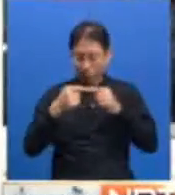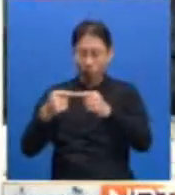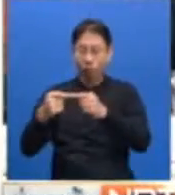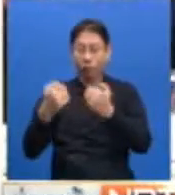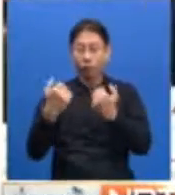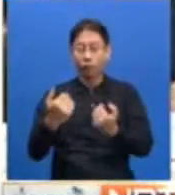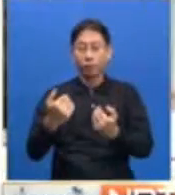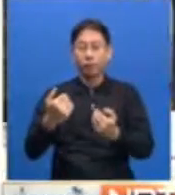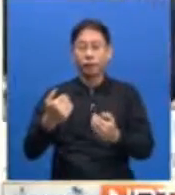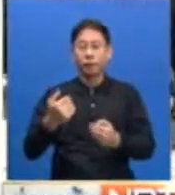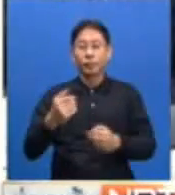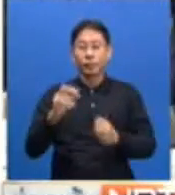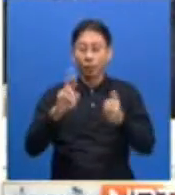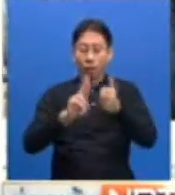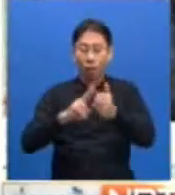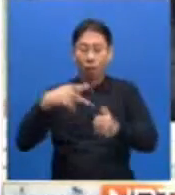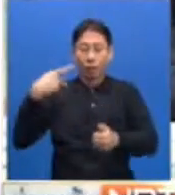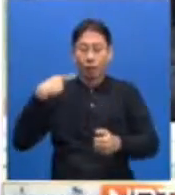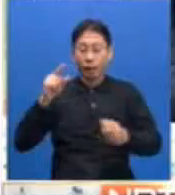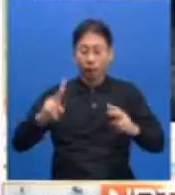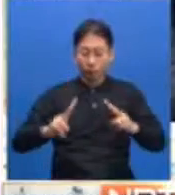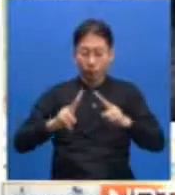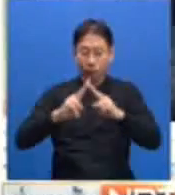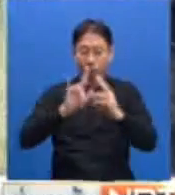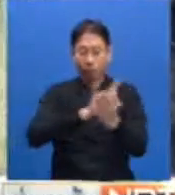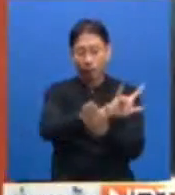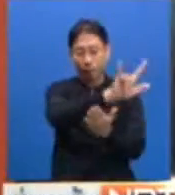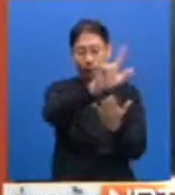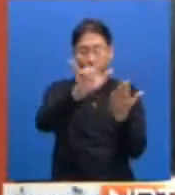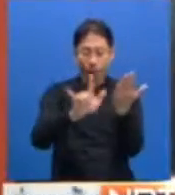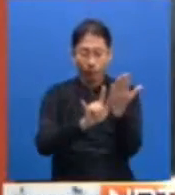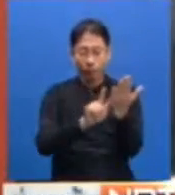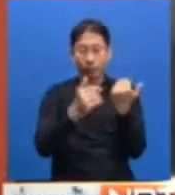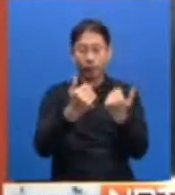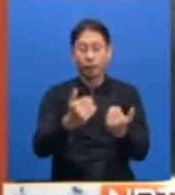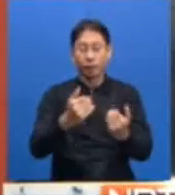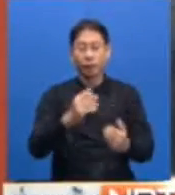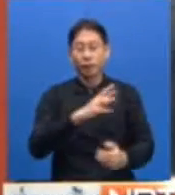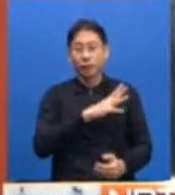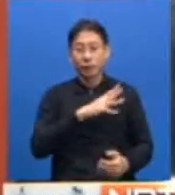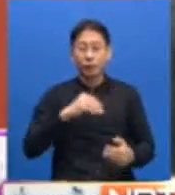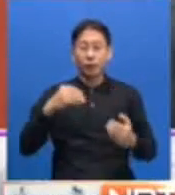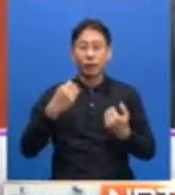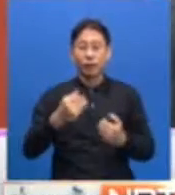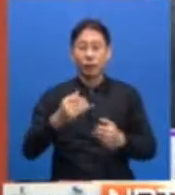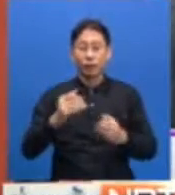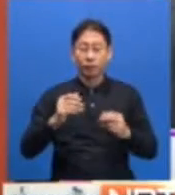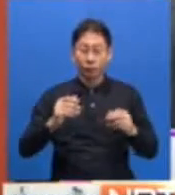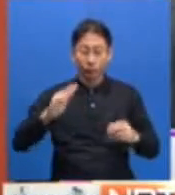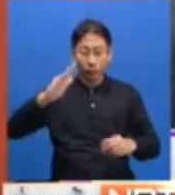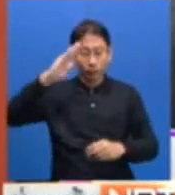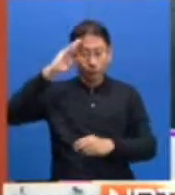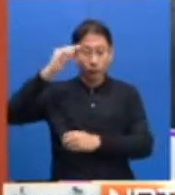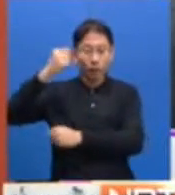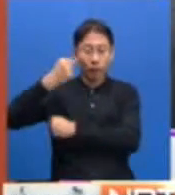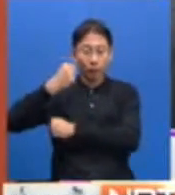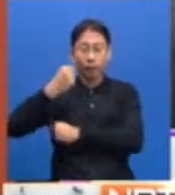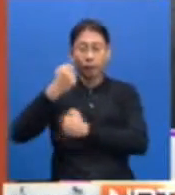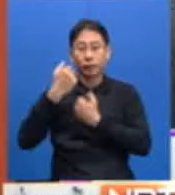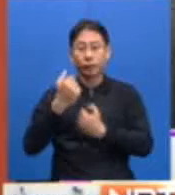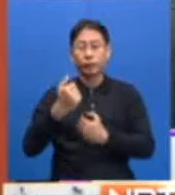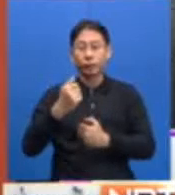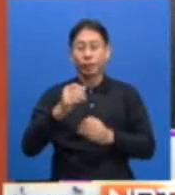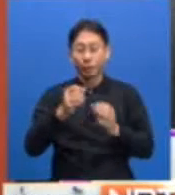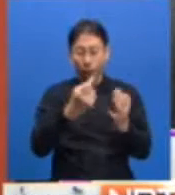ฐวุฒิโพธิสาโรรองปลัดกระทรวงการต่างประเทศนะคะพร้อมด้วยพลโทหฤทธิ์พุ่มหิรันเจ้ากรมกิจการพลเรือนทหารค่ะในฐ